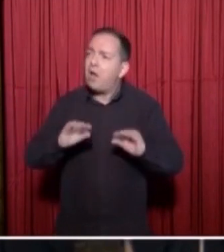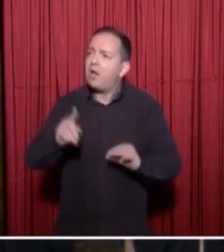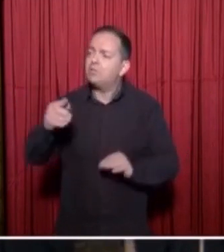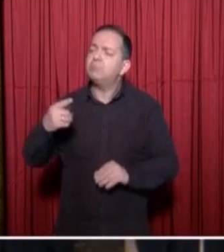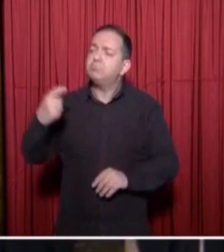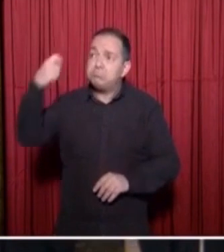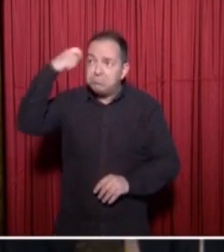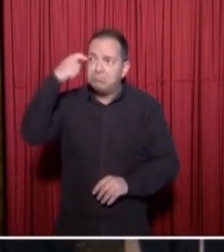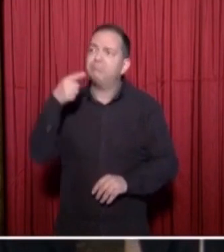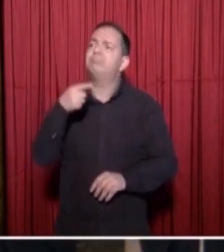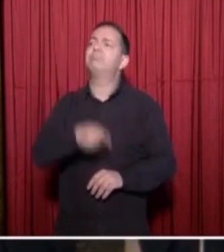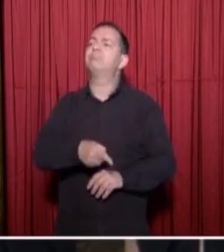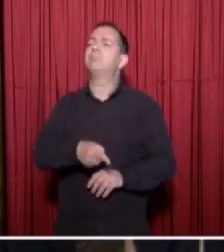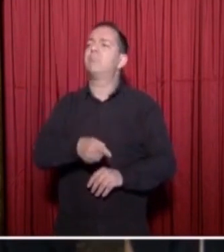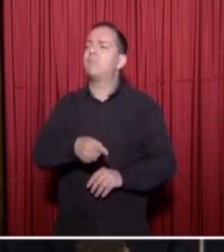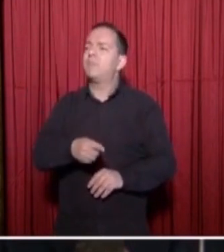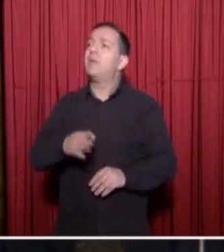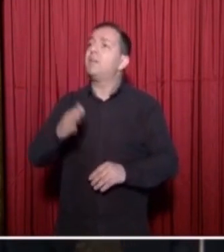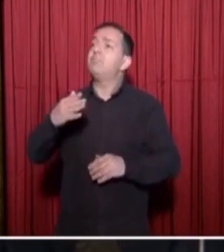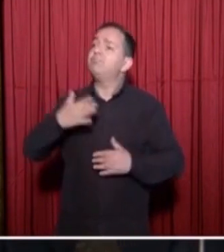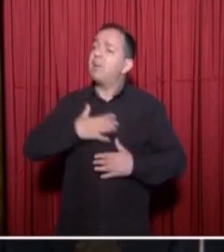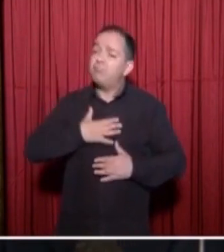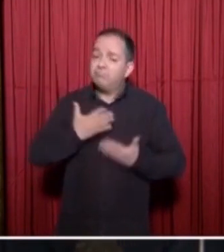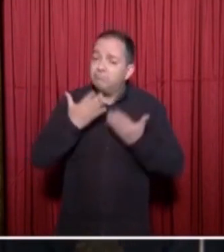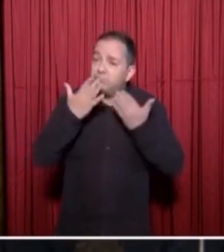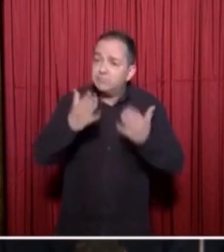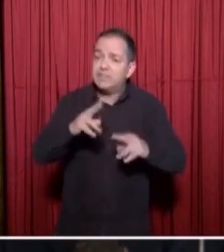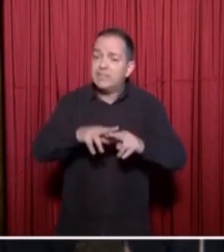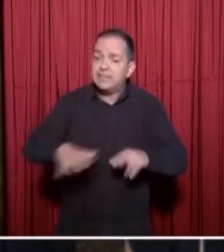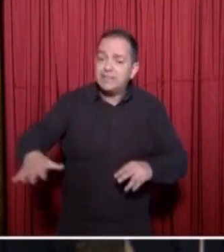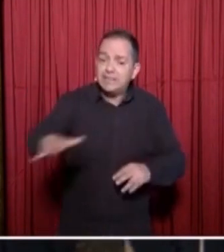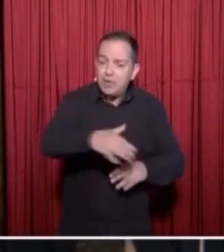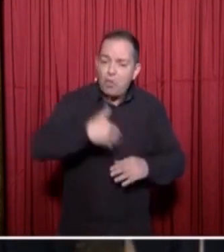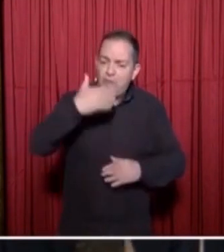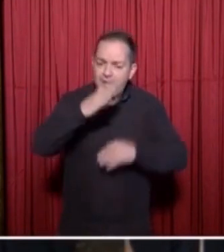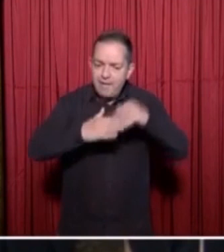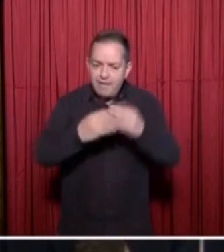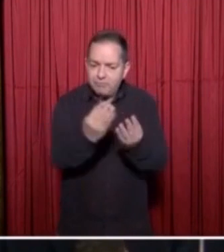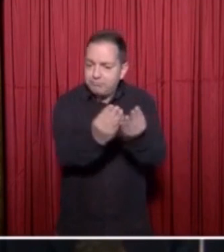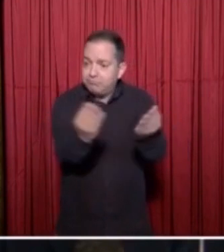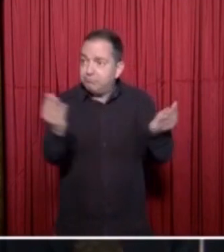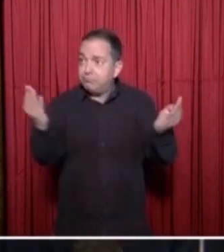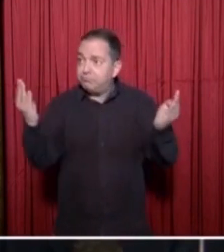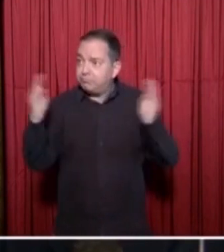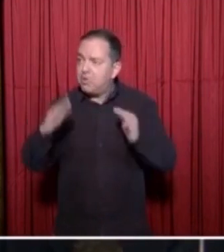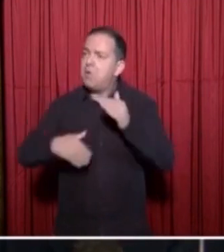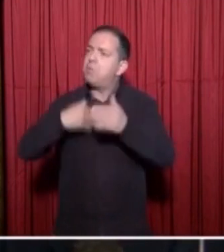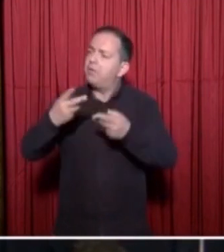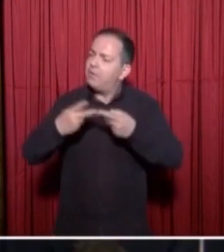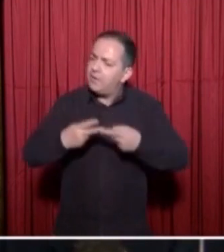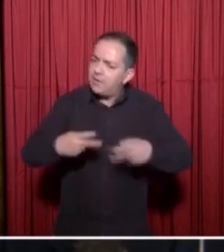τεταπεινωμένην ο Θεός ουκ εξουδενώσει. Αγάθινον Κύριε εν τη ευδοκία σου θυσιών και οικοδομηθήτω τα τείχη